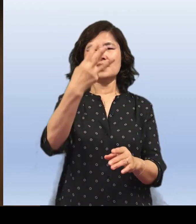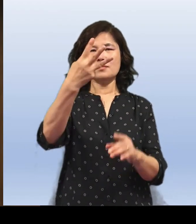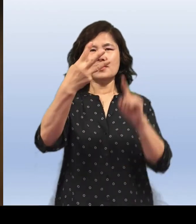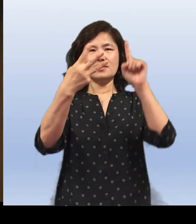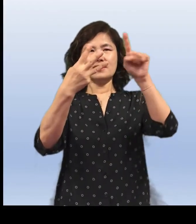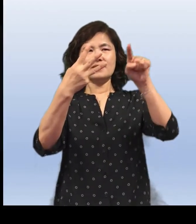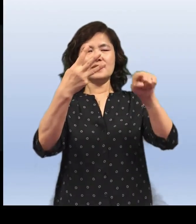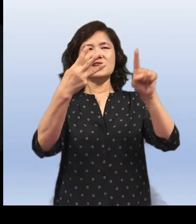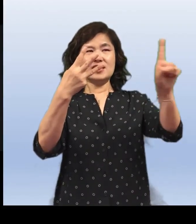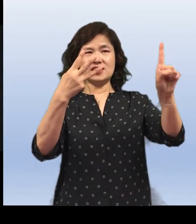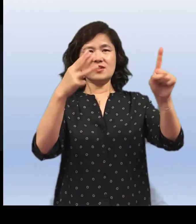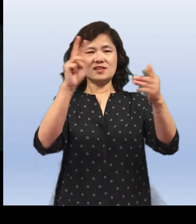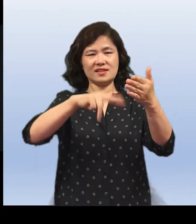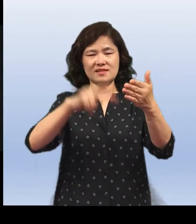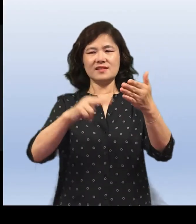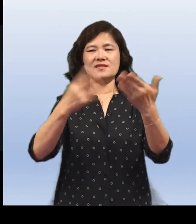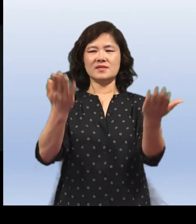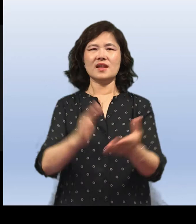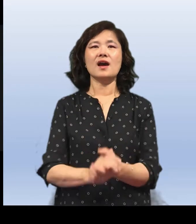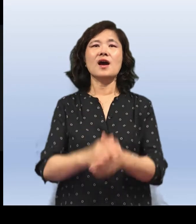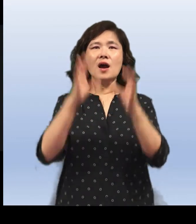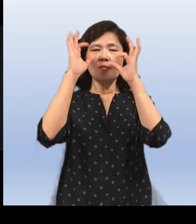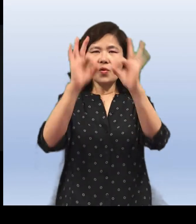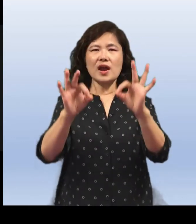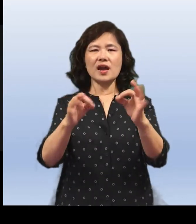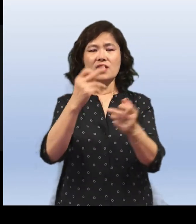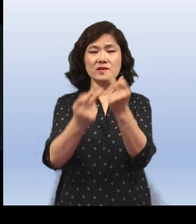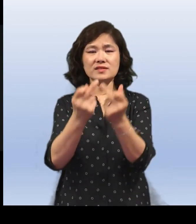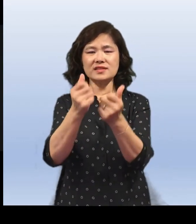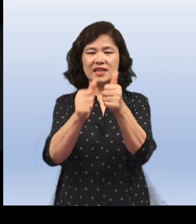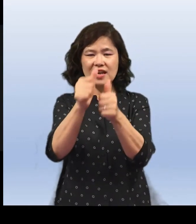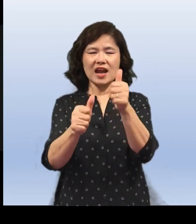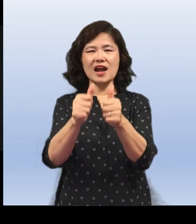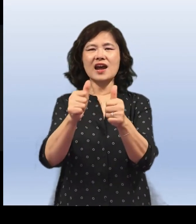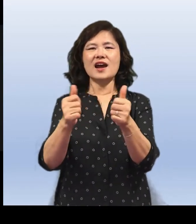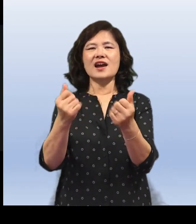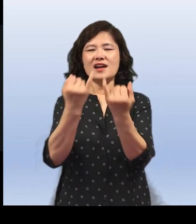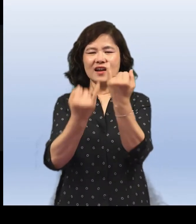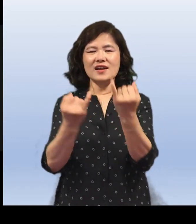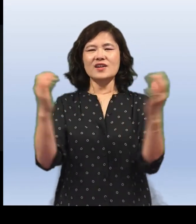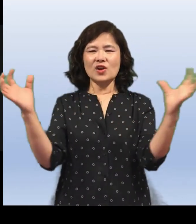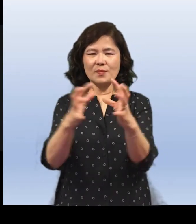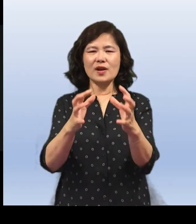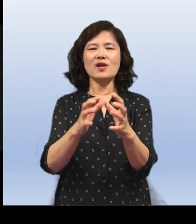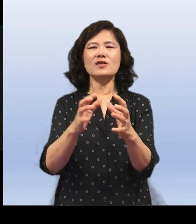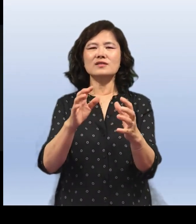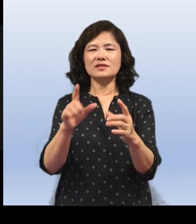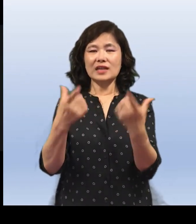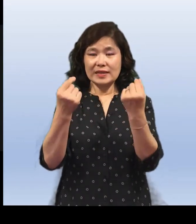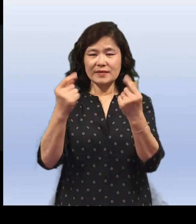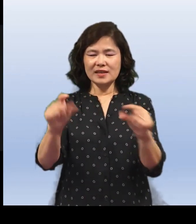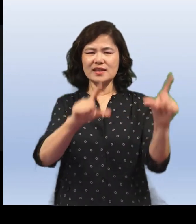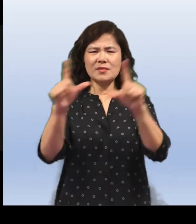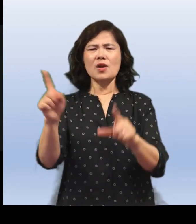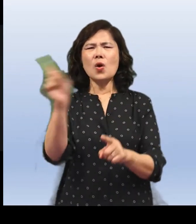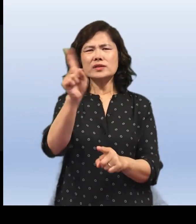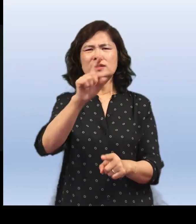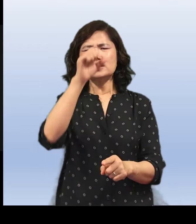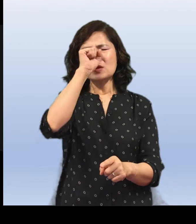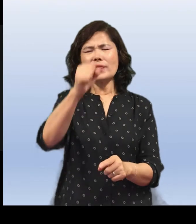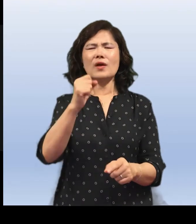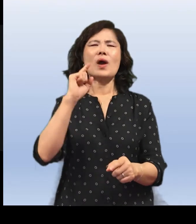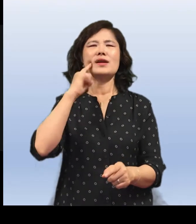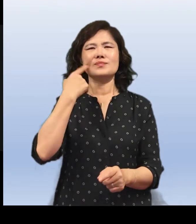하겠습니다. 시작. 보라, 형제가 연합하여 동거함이 어찌 그리 선하고